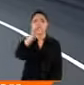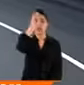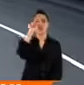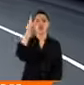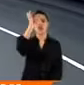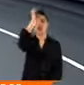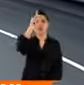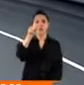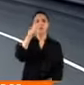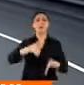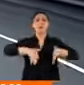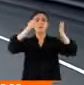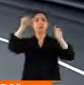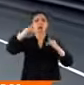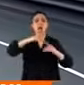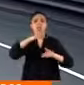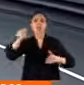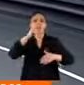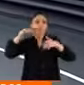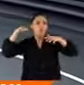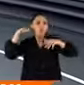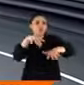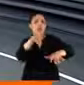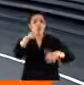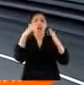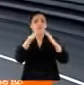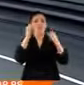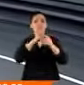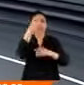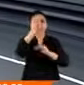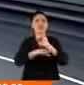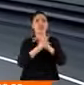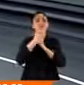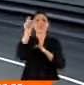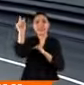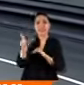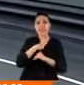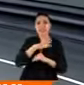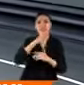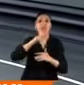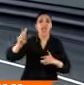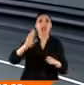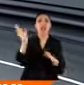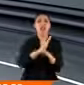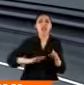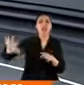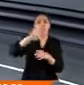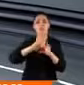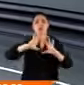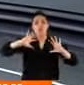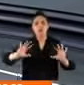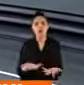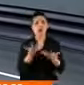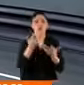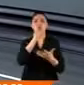İstanbul Fatih'te bir binanın bodrum katını su bastı. O dairede yalnız yaşayan bir kadın vardı ve tüm elektronik eşyası bozulmuştu, elektrikli